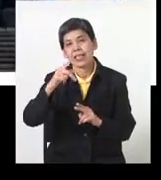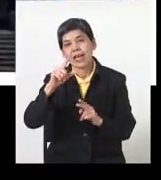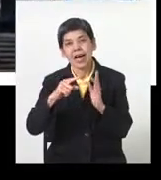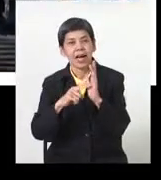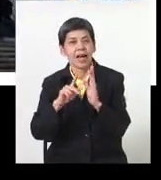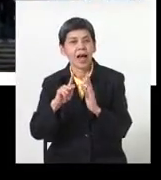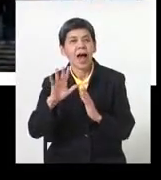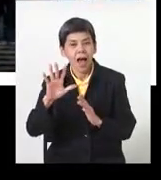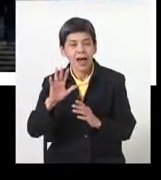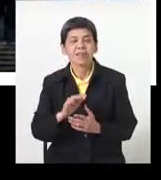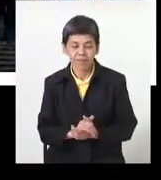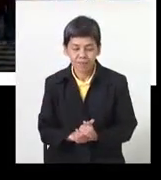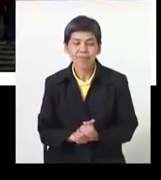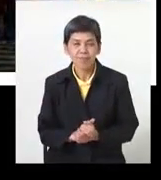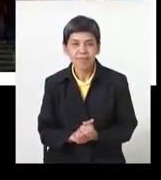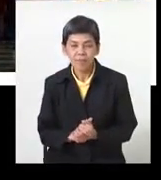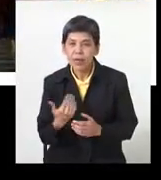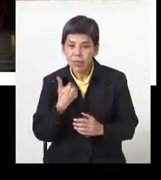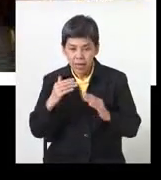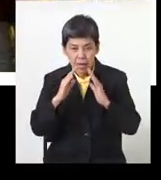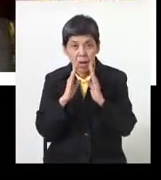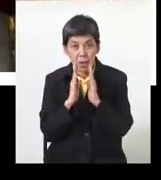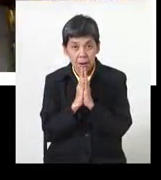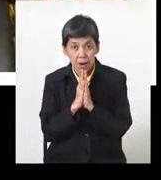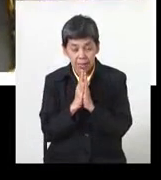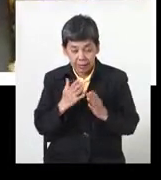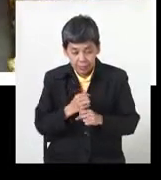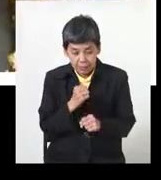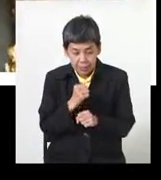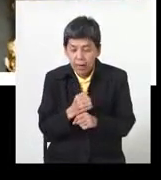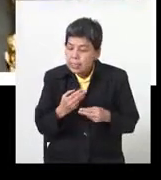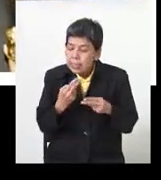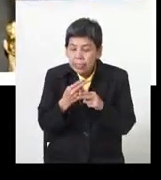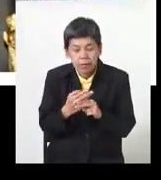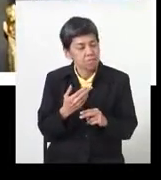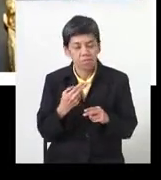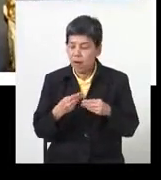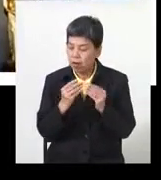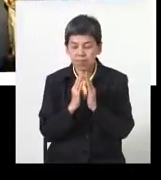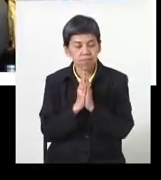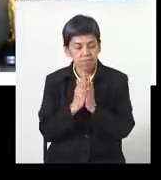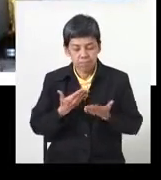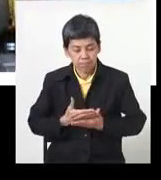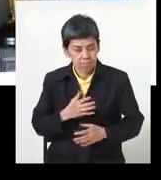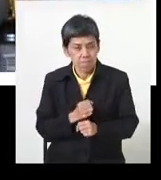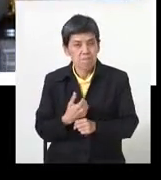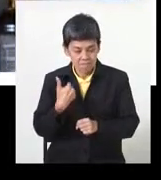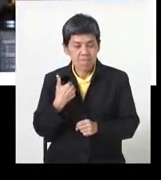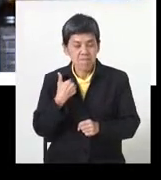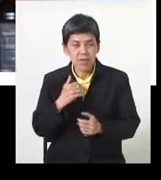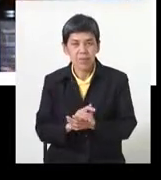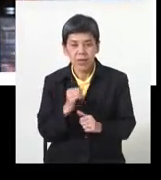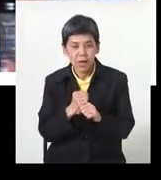5จะเป็นวัดแรกของลองดำเนินอืแล้วก็จะมีหลวงพ่อไตรรัตน์ครับที่ชาวบ้านเอ่อนับถือนะจนทุก